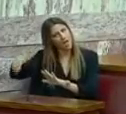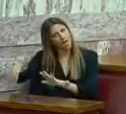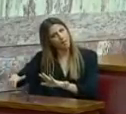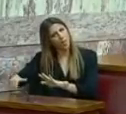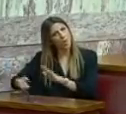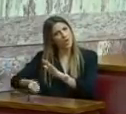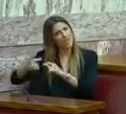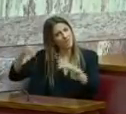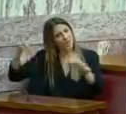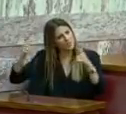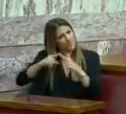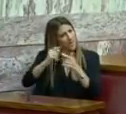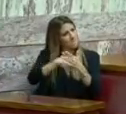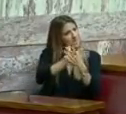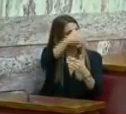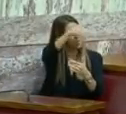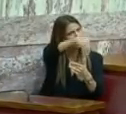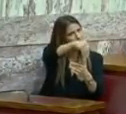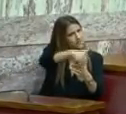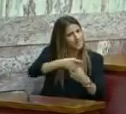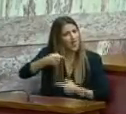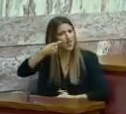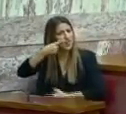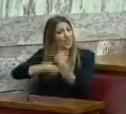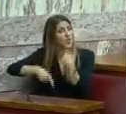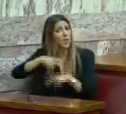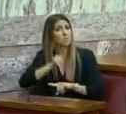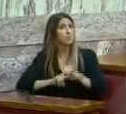το χρησιμοποίησαν αυτό το επιχείρημα.